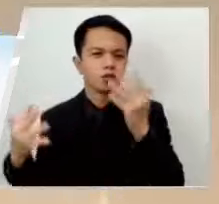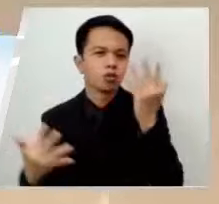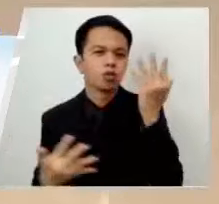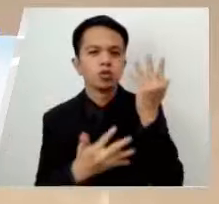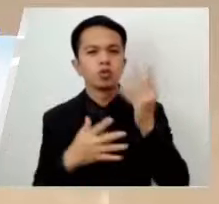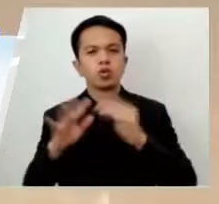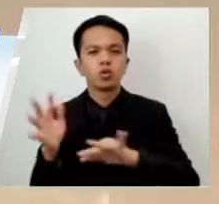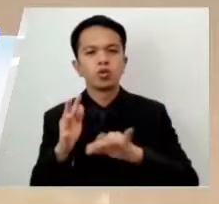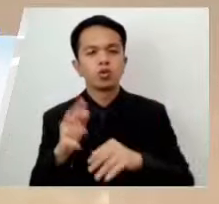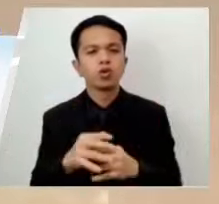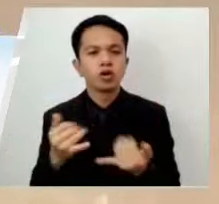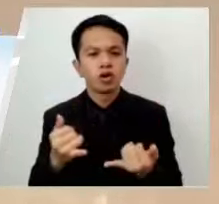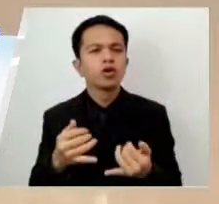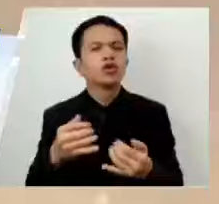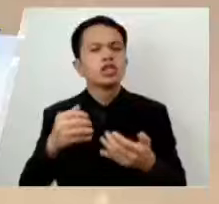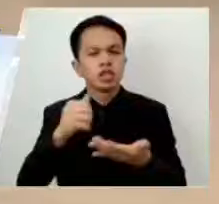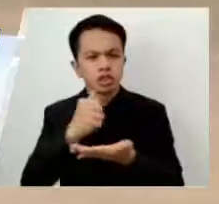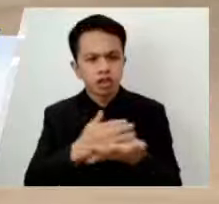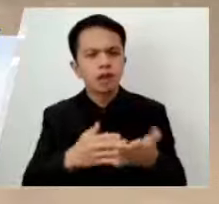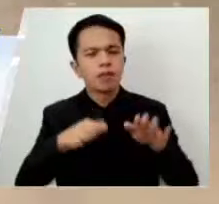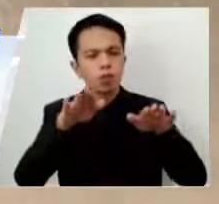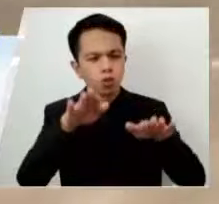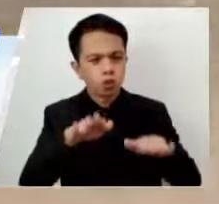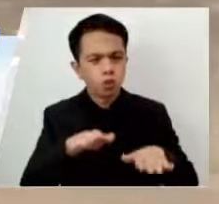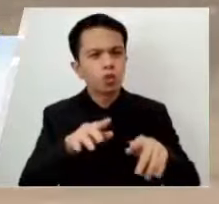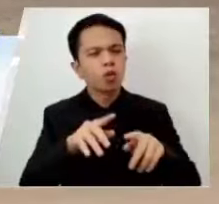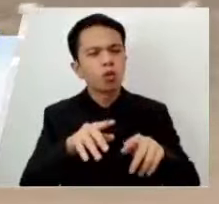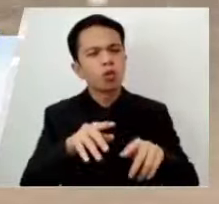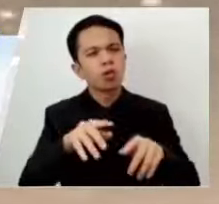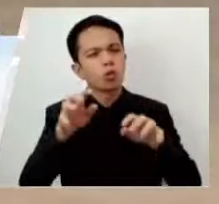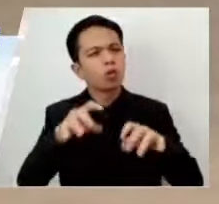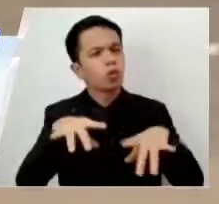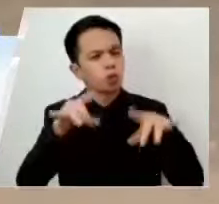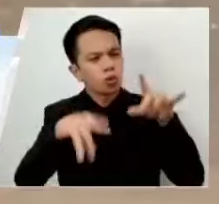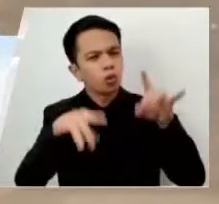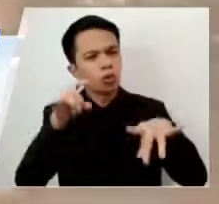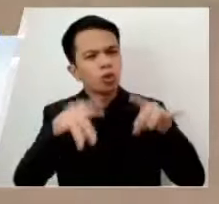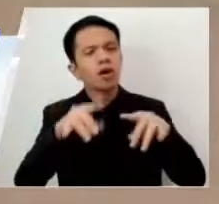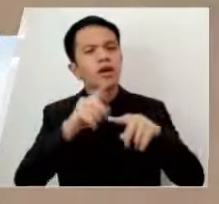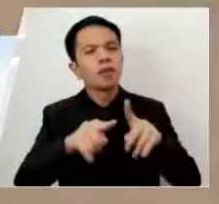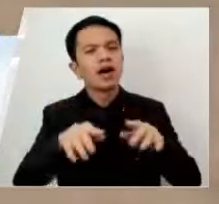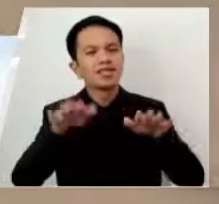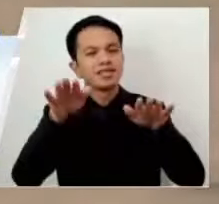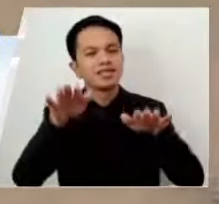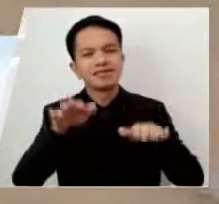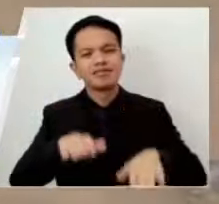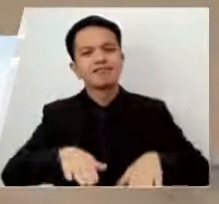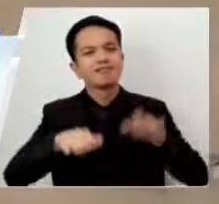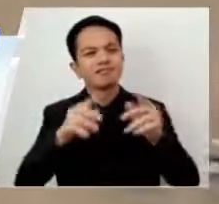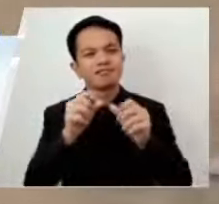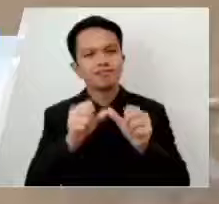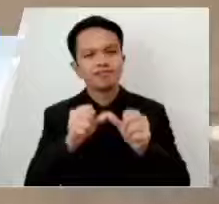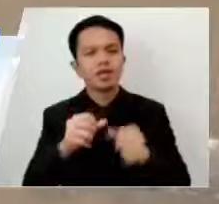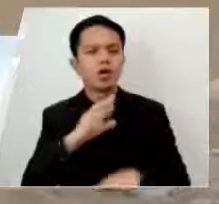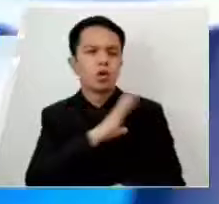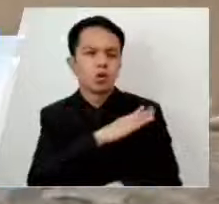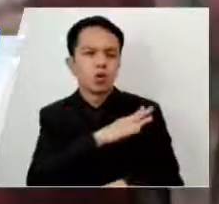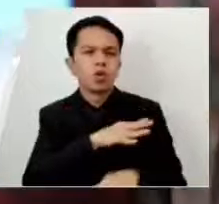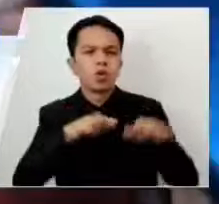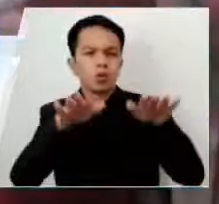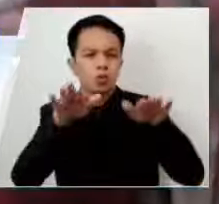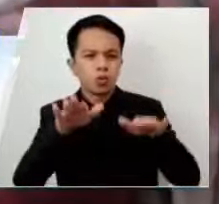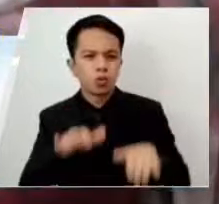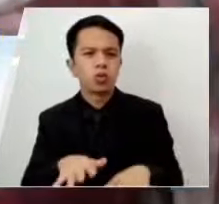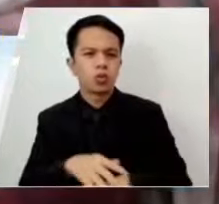ulan pero lubog pa rin sa baha ang ilang bahay. Wala raw dadaanan palabas ang tubig, kaya ilang araw pa ang hihintayin bago tuloy ang humupa ang tubig.